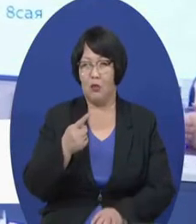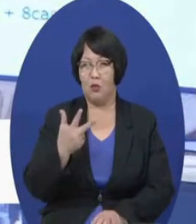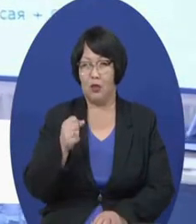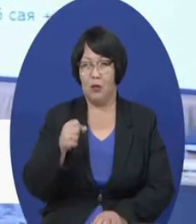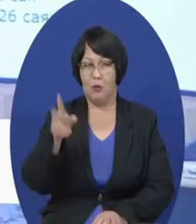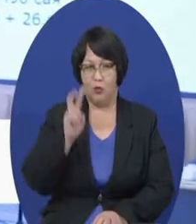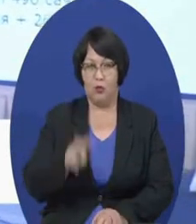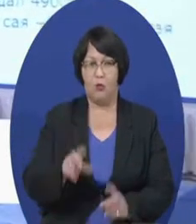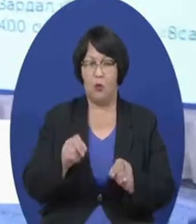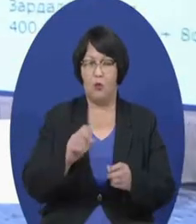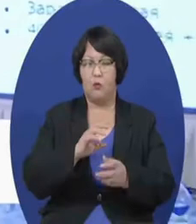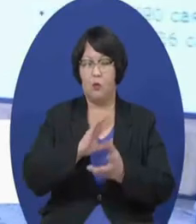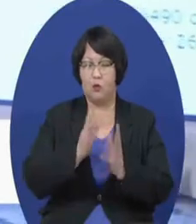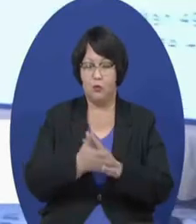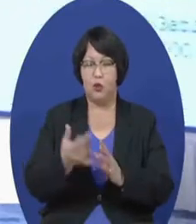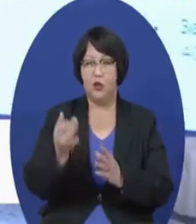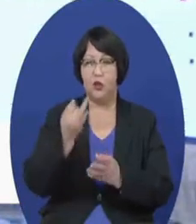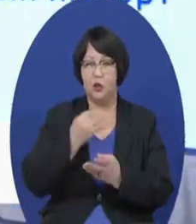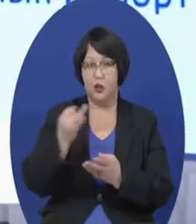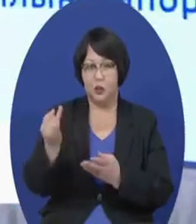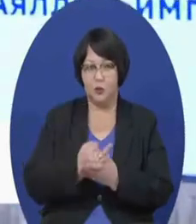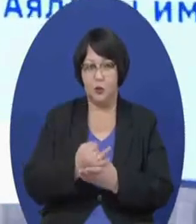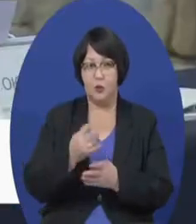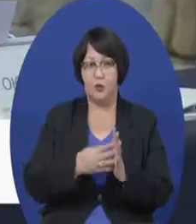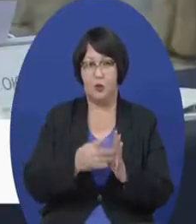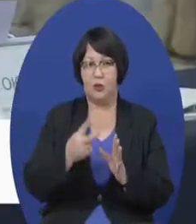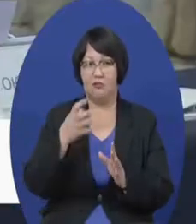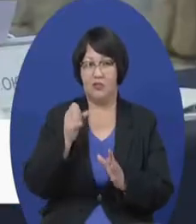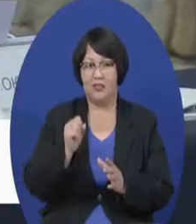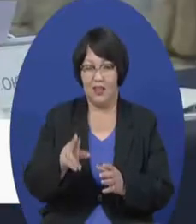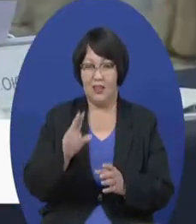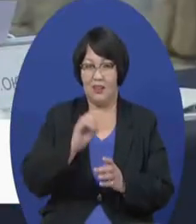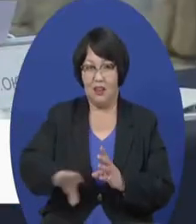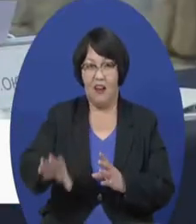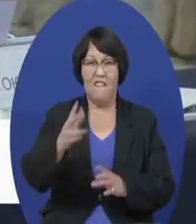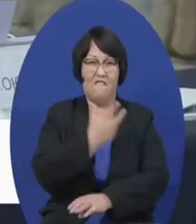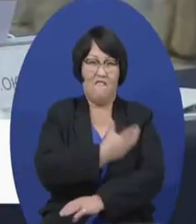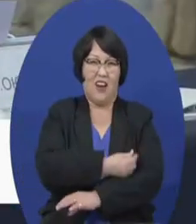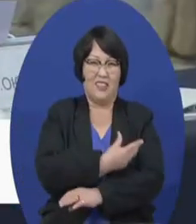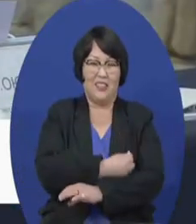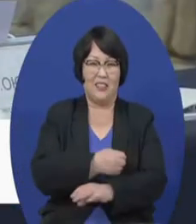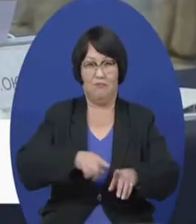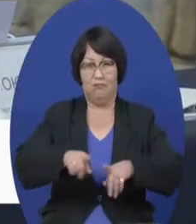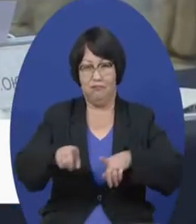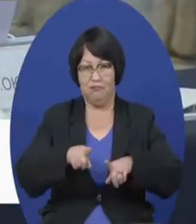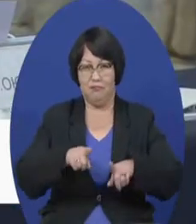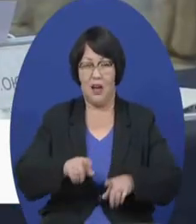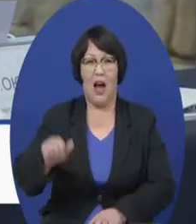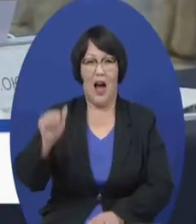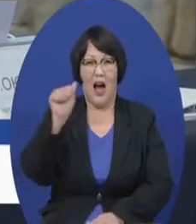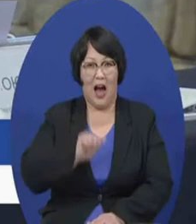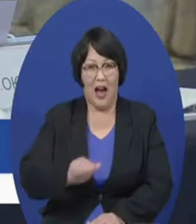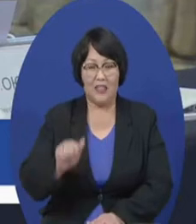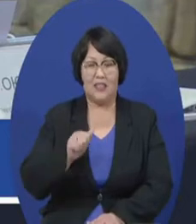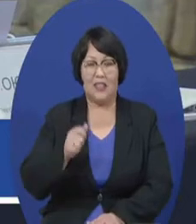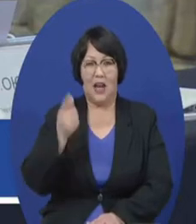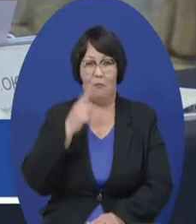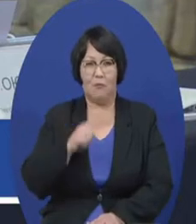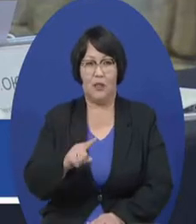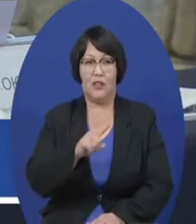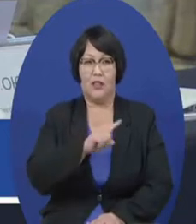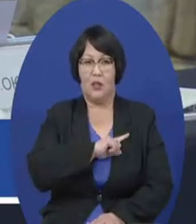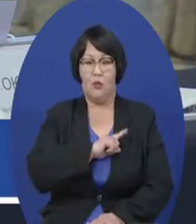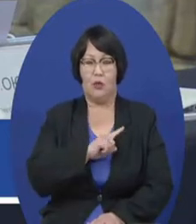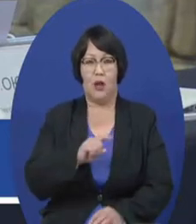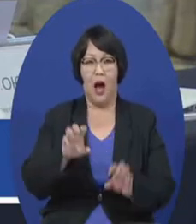байгаа мөртлөө буцаагаад импортлж байгаа. 925 сая гаргачаад байна. Вакцины том уралдаанд орж байна. Бид нар Азийн одоо тэргүүлэх 10 улсуудын нэг